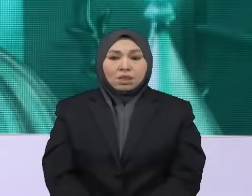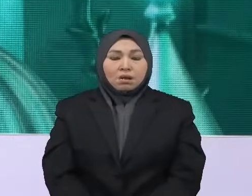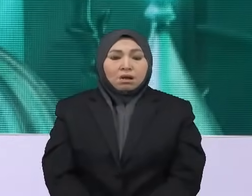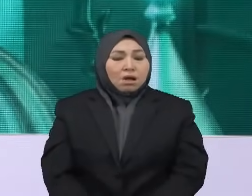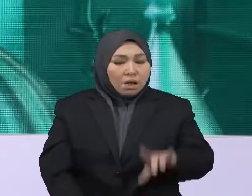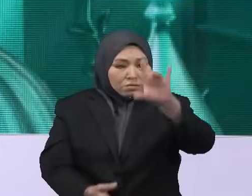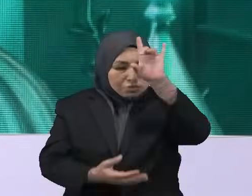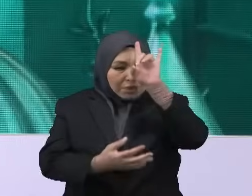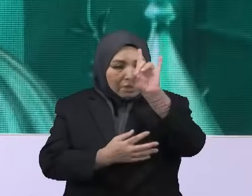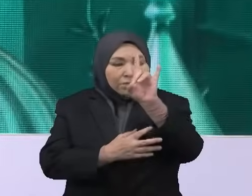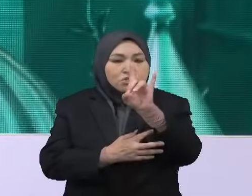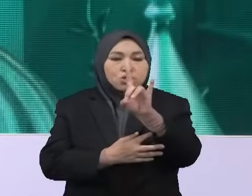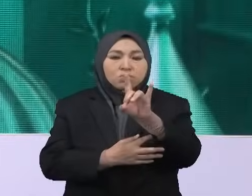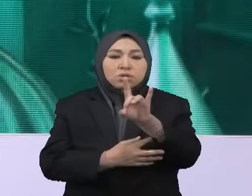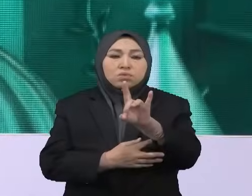A'udzubillah, insyaAllah.